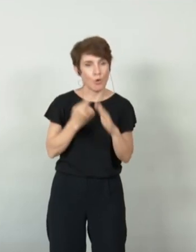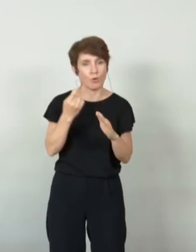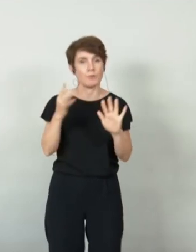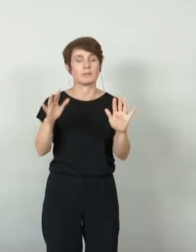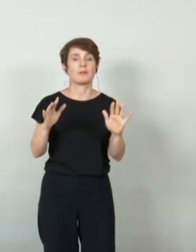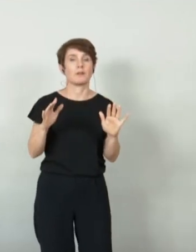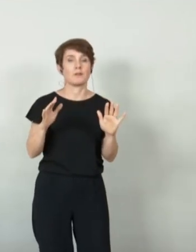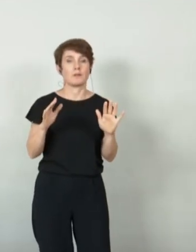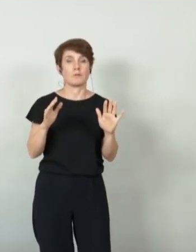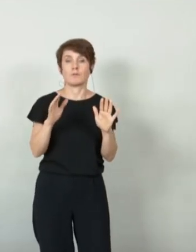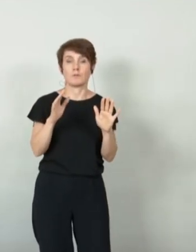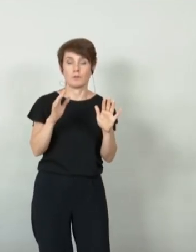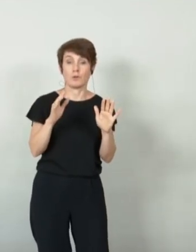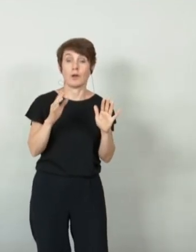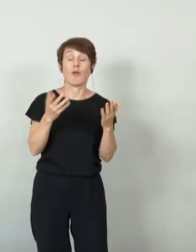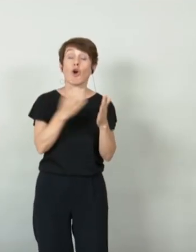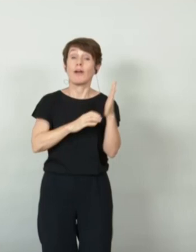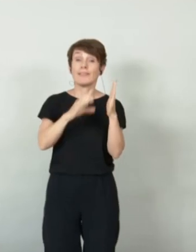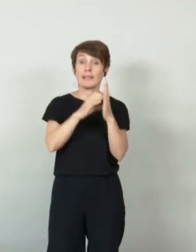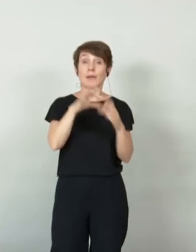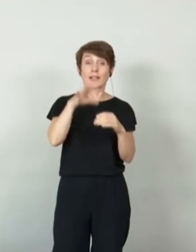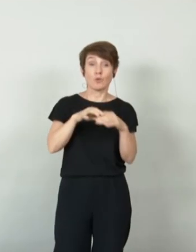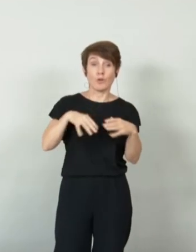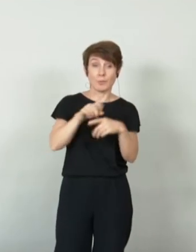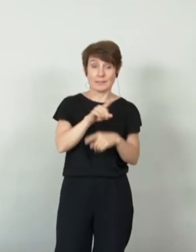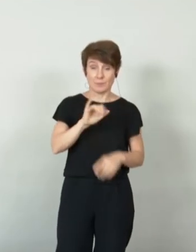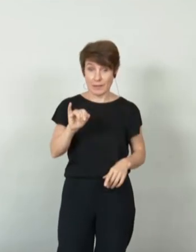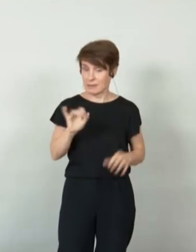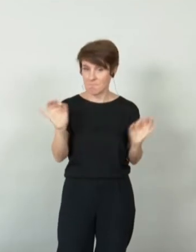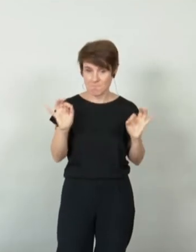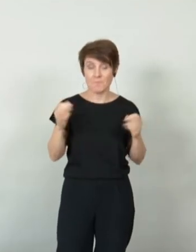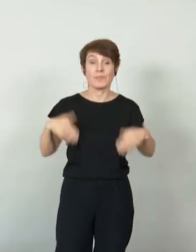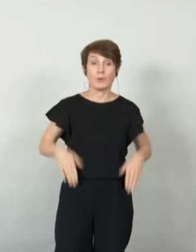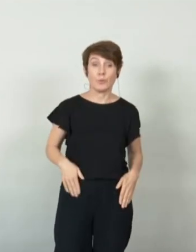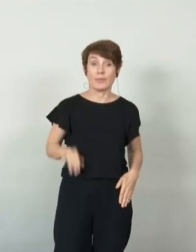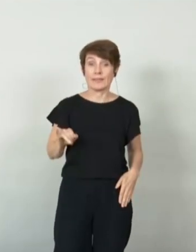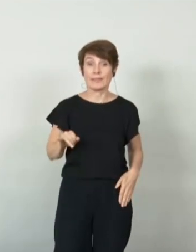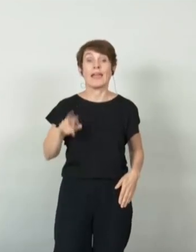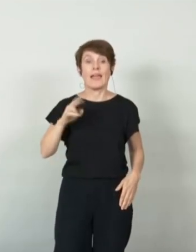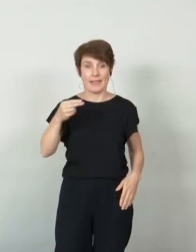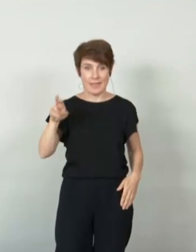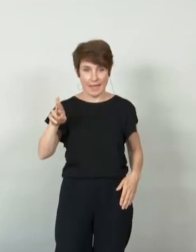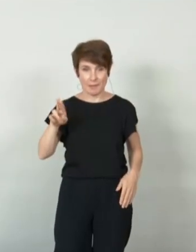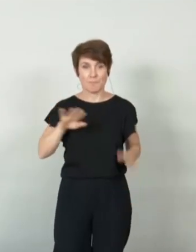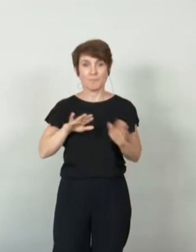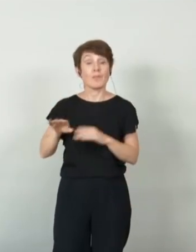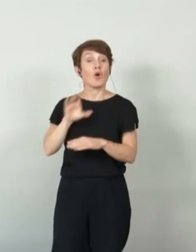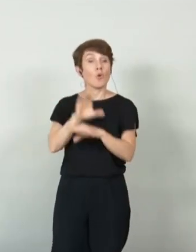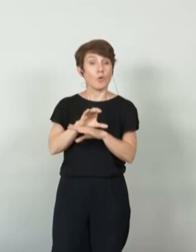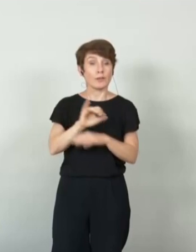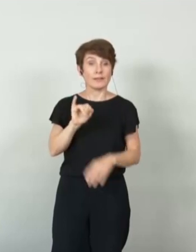délibérations amendées qui ne prend pas par au vote qui s'abstient NR qui vote